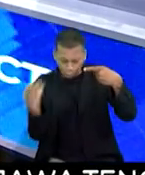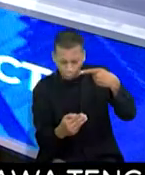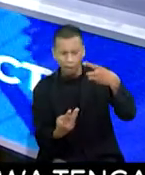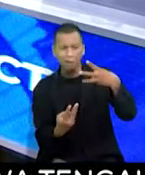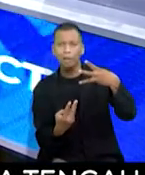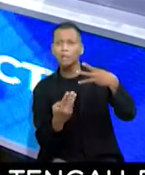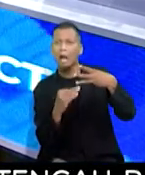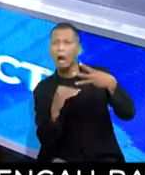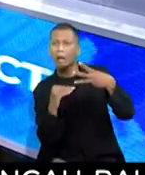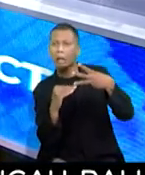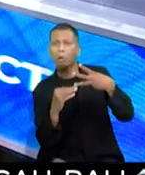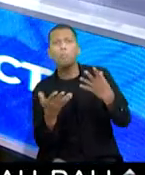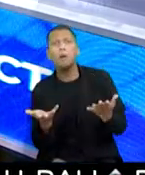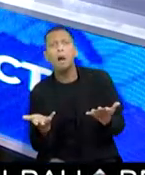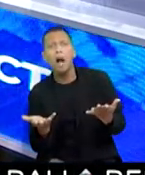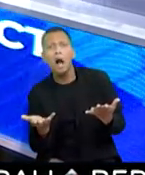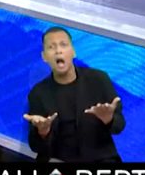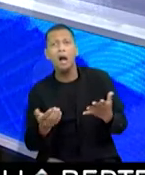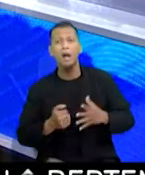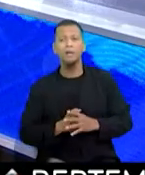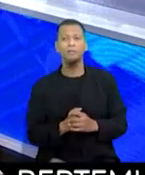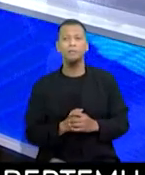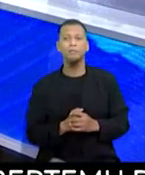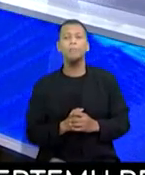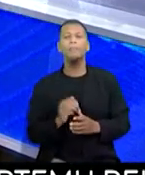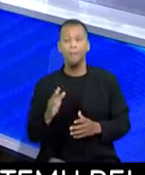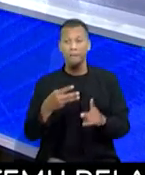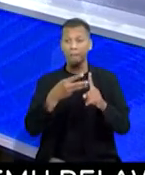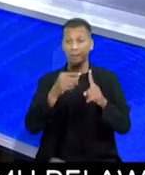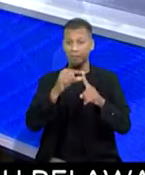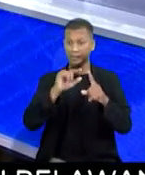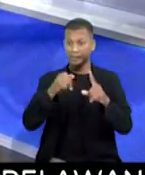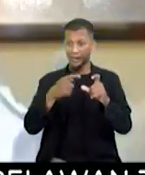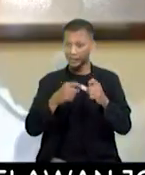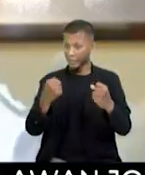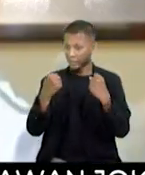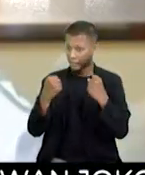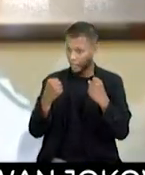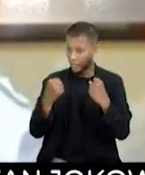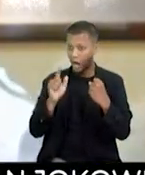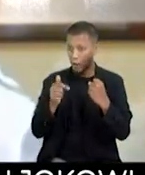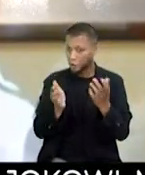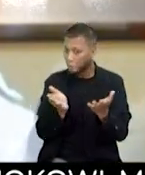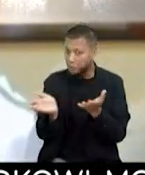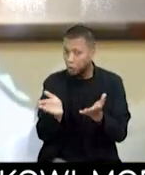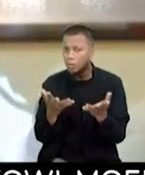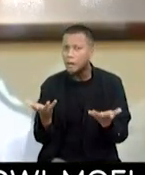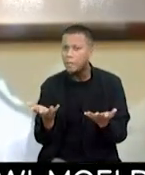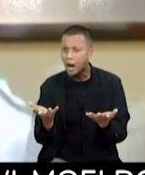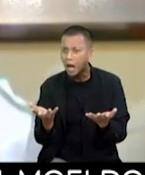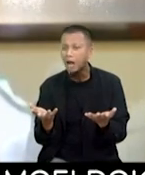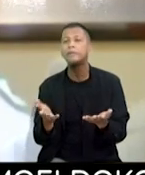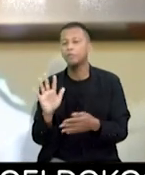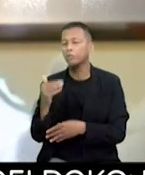tersebut menerima atau bagaimana antisipasi dari BPJS Kesehatan sendiri? Baik, terima kasih. Jadi yang perlu kita pahami